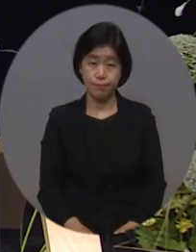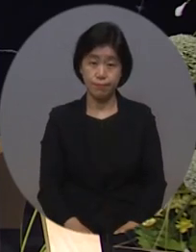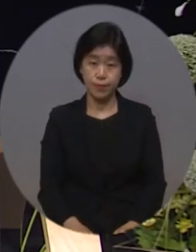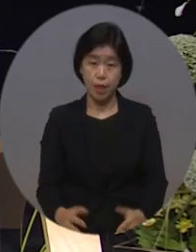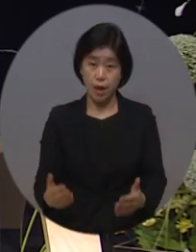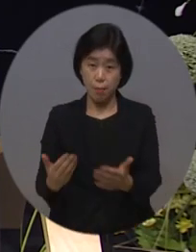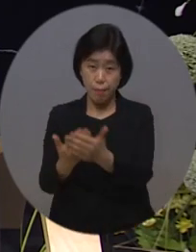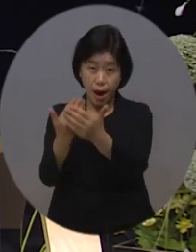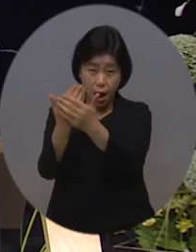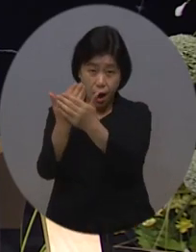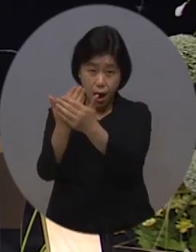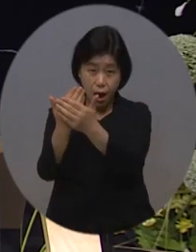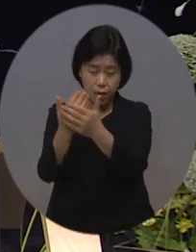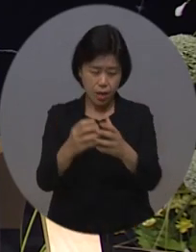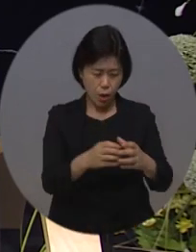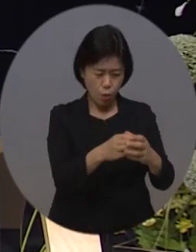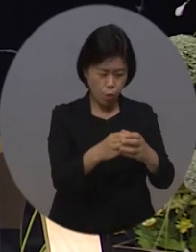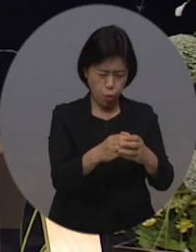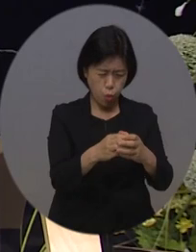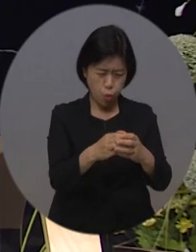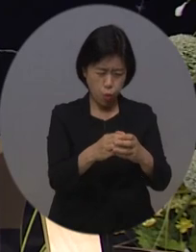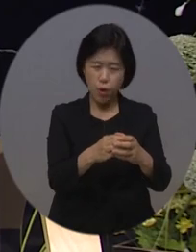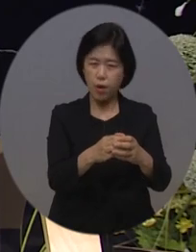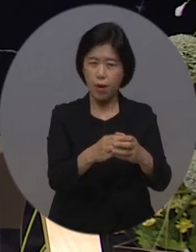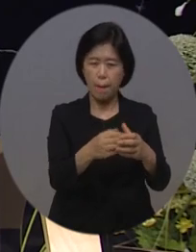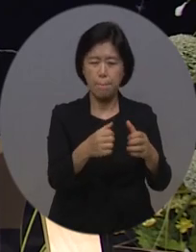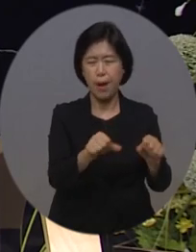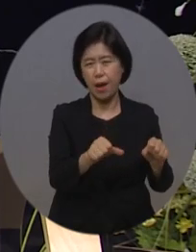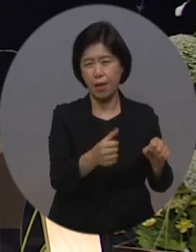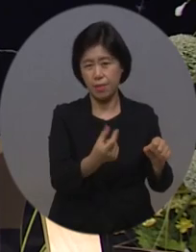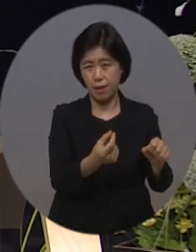진화는 결속 파괴자입니다.